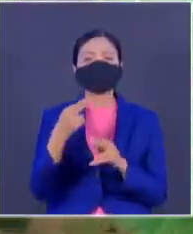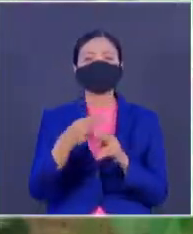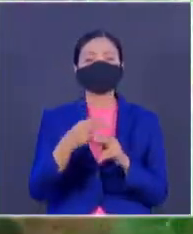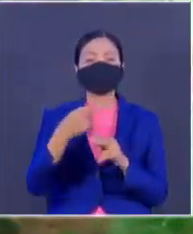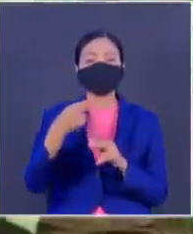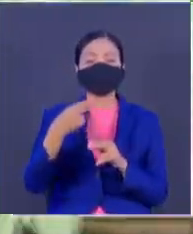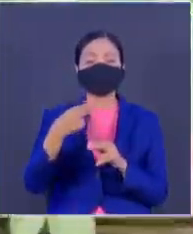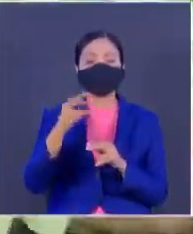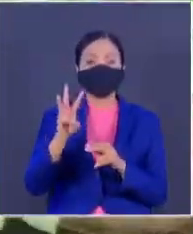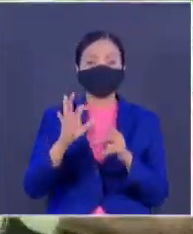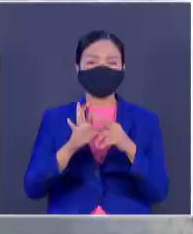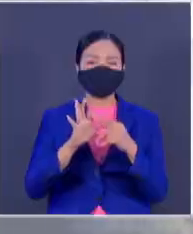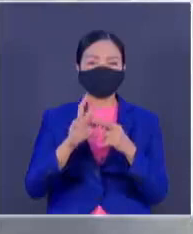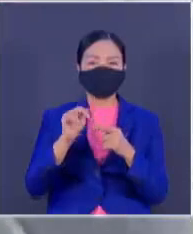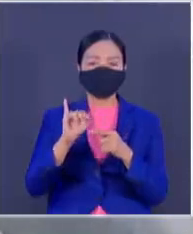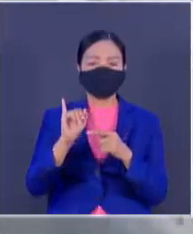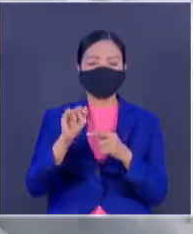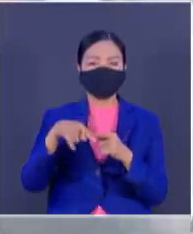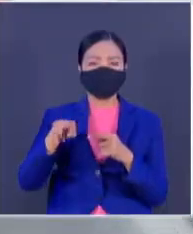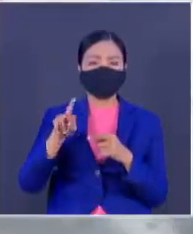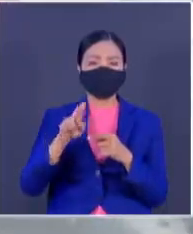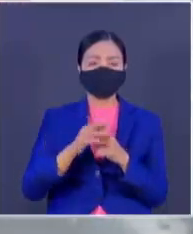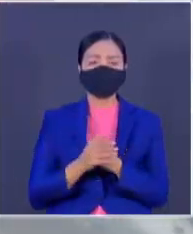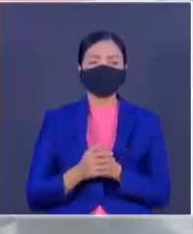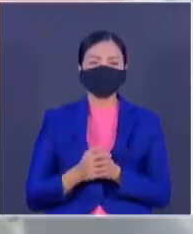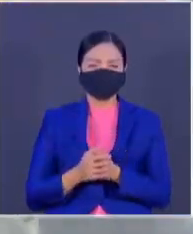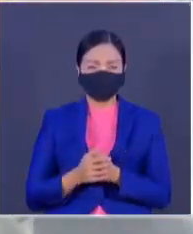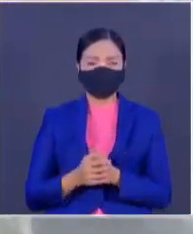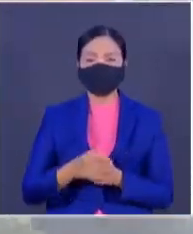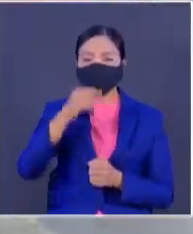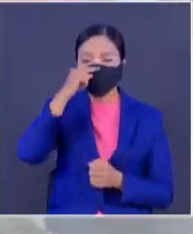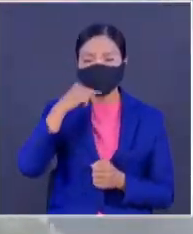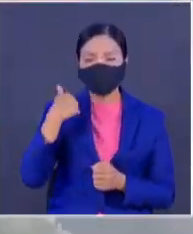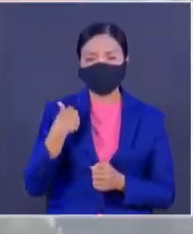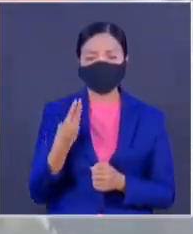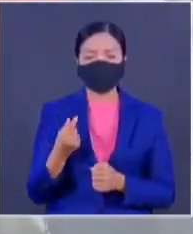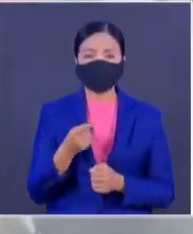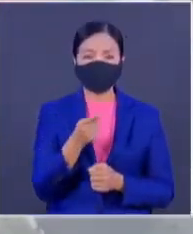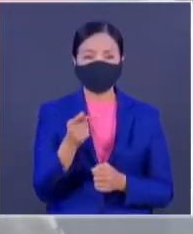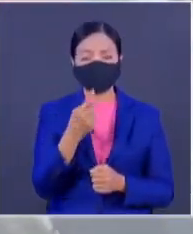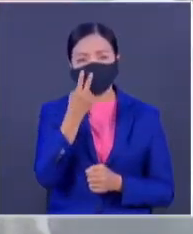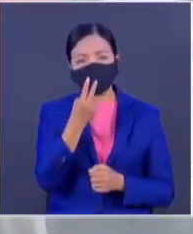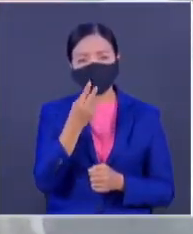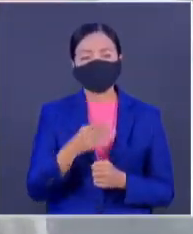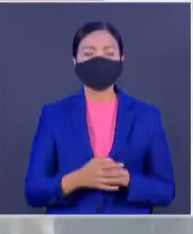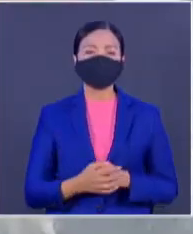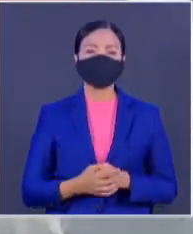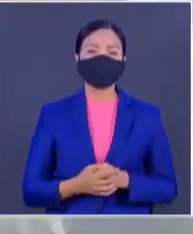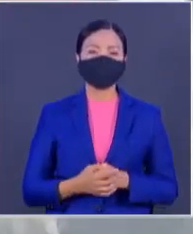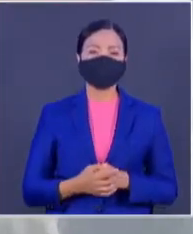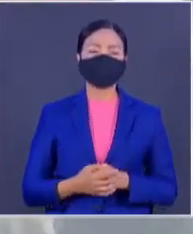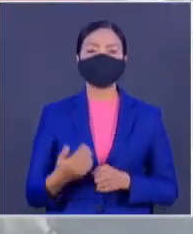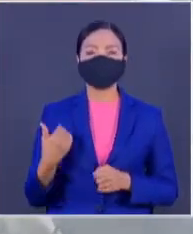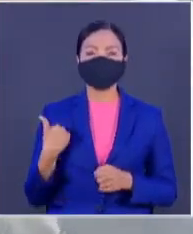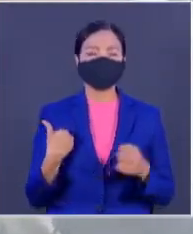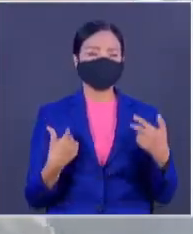อ่ะไปฟังเสียงกันดูครับ เท่าที่บ้านเรามันมีกี่ชนิดครับเท่าที่เคยเห็น มันมีอยู่3